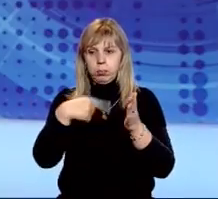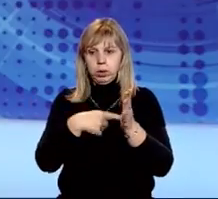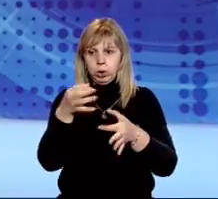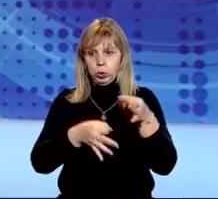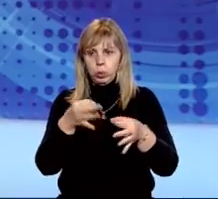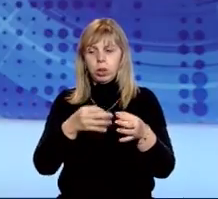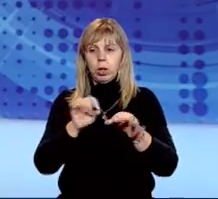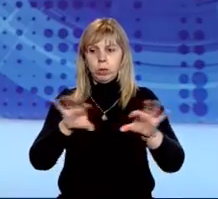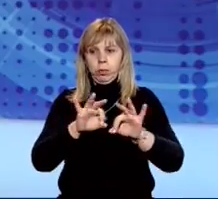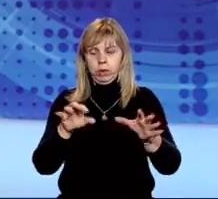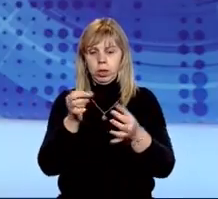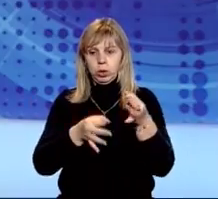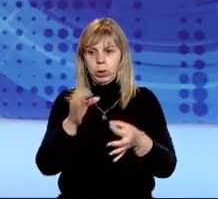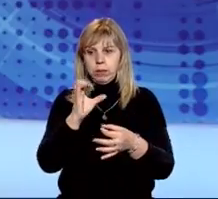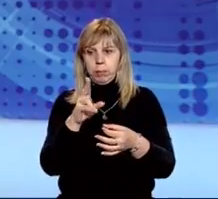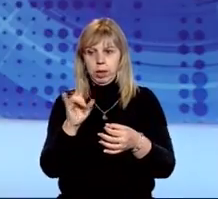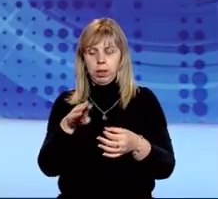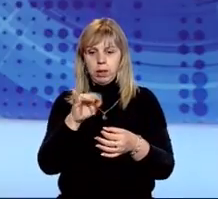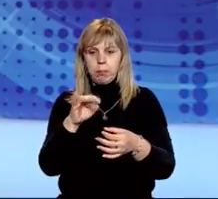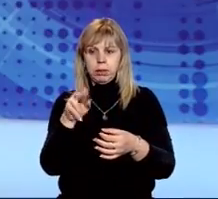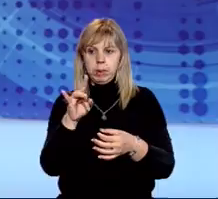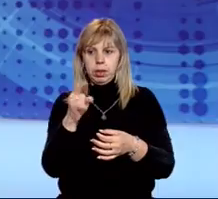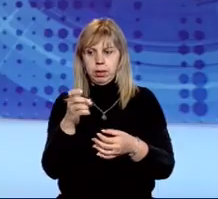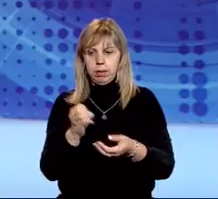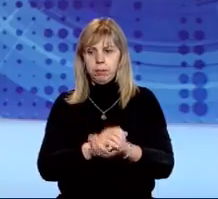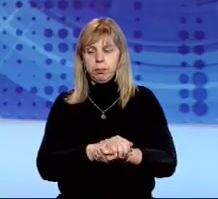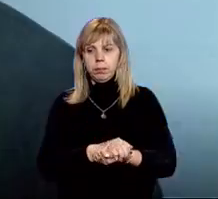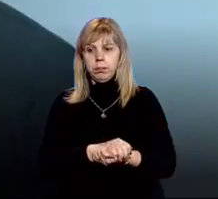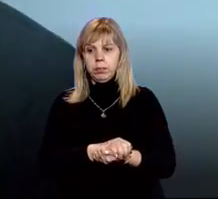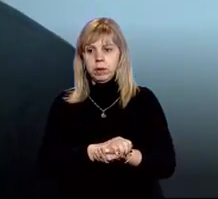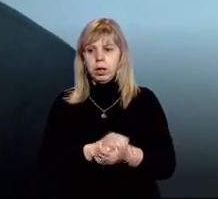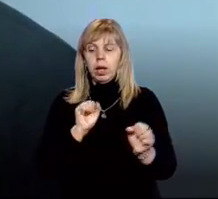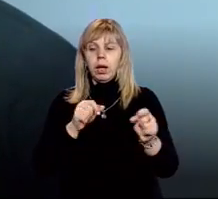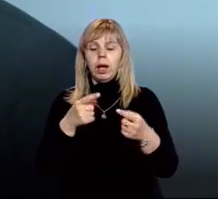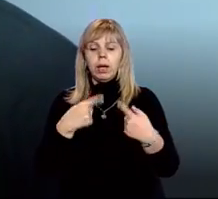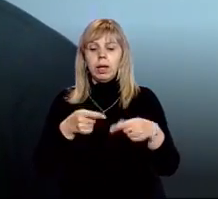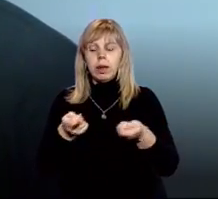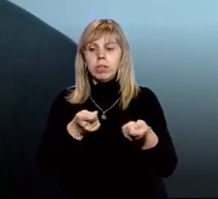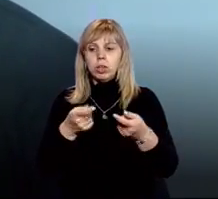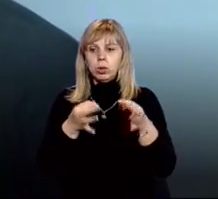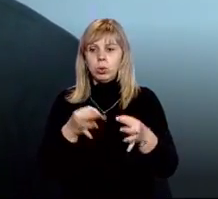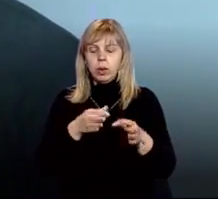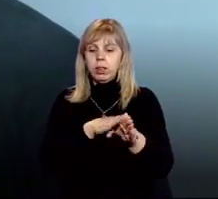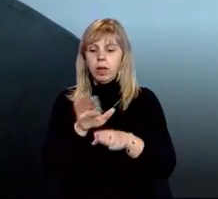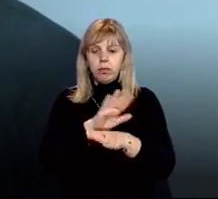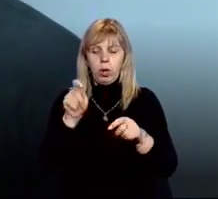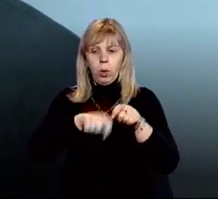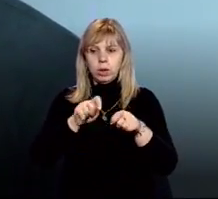суду, розповідає суддя-спікер Тамас Димитрадзе. Керівництво суду не здійснює